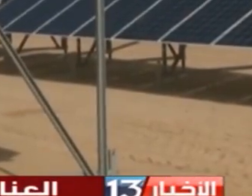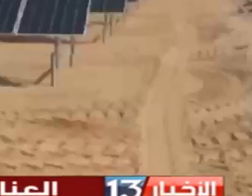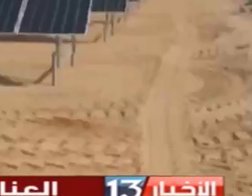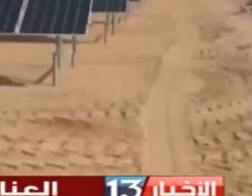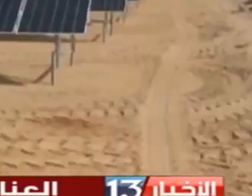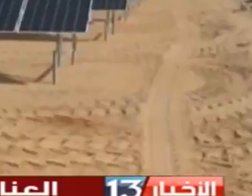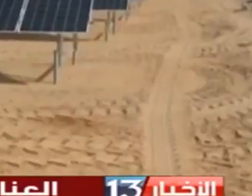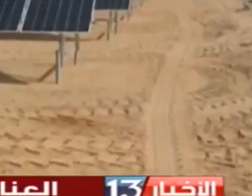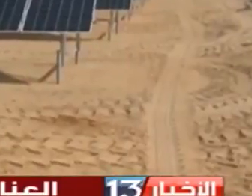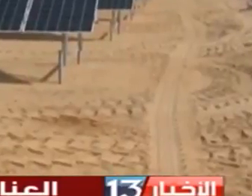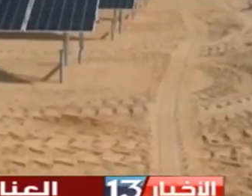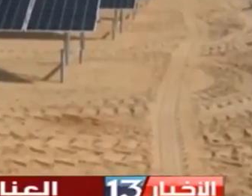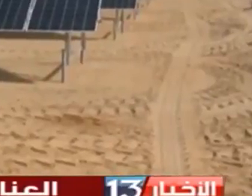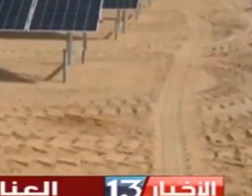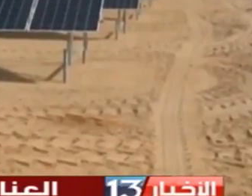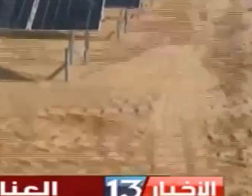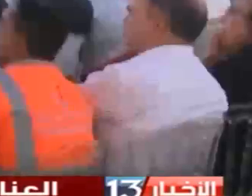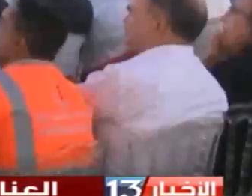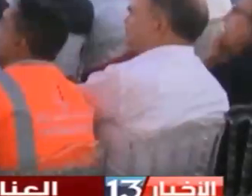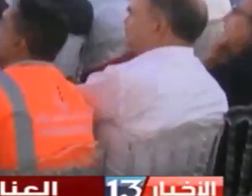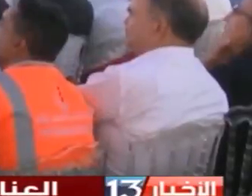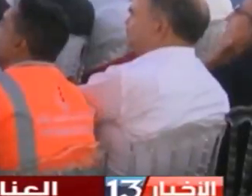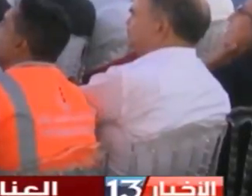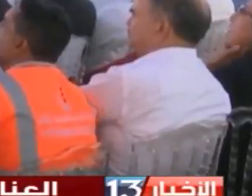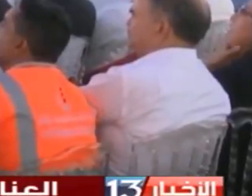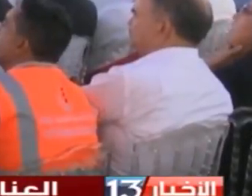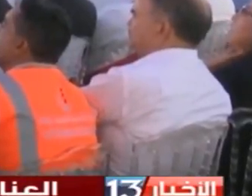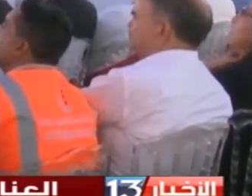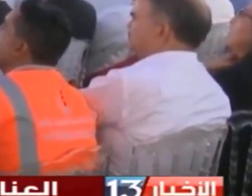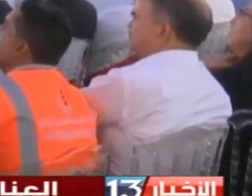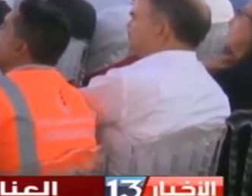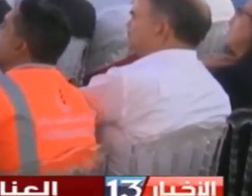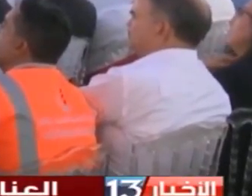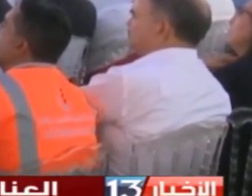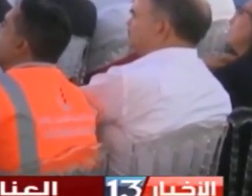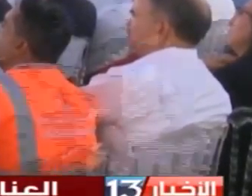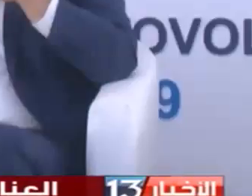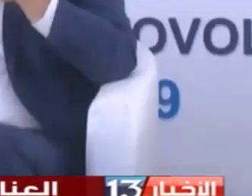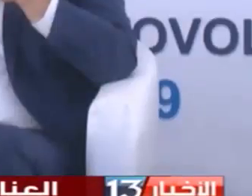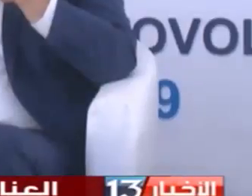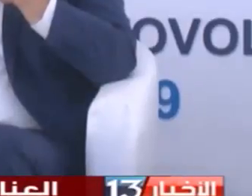الدولة للتنمية المستدامة وتنفيذ المخطط الشمسي بتونس.